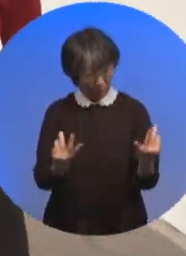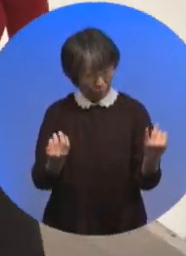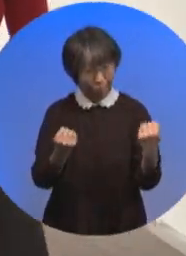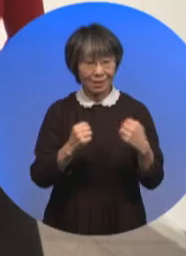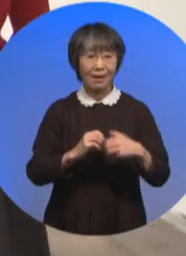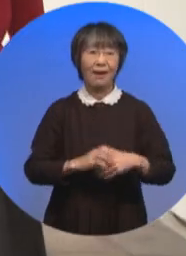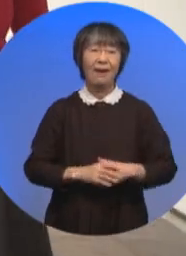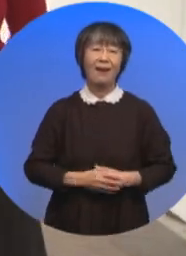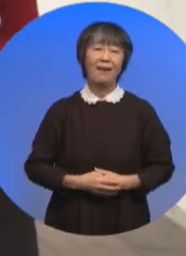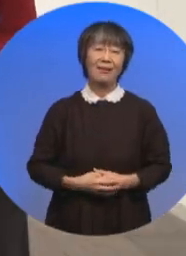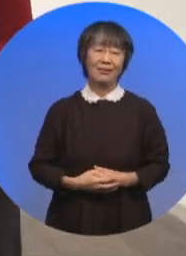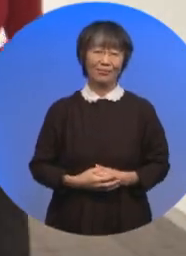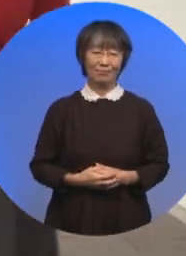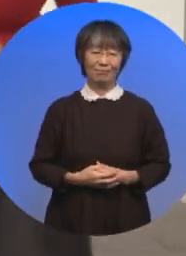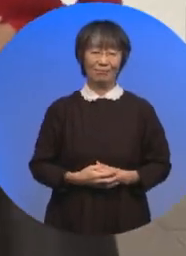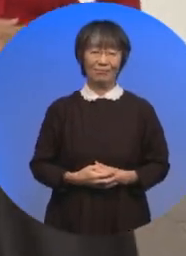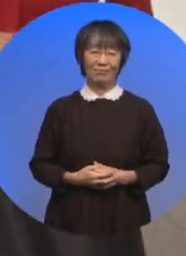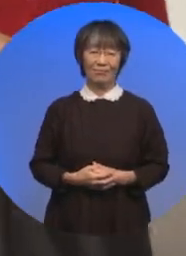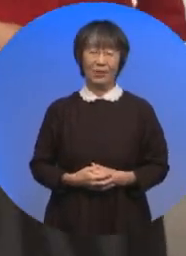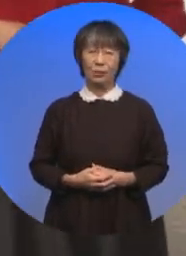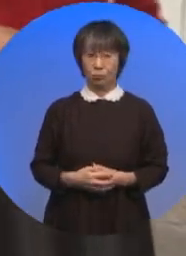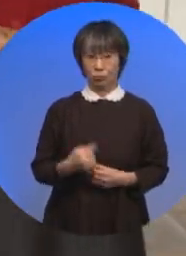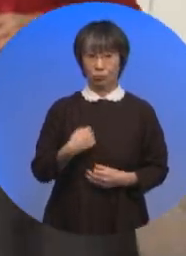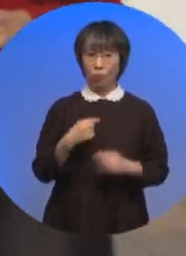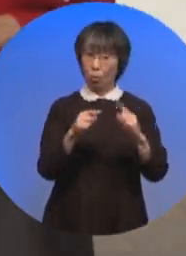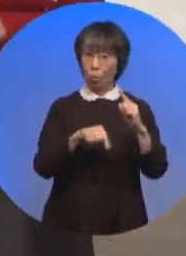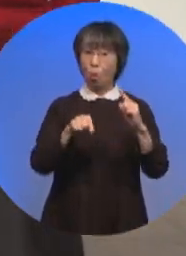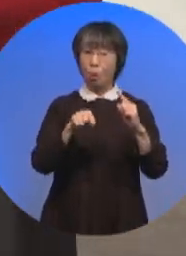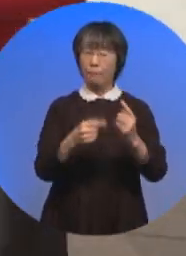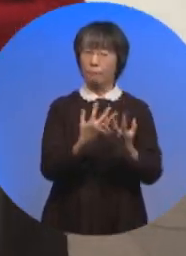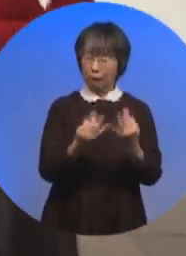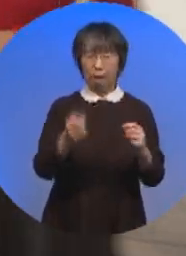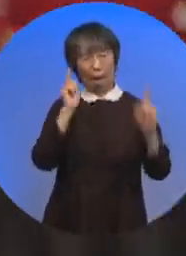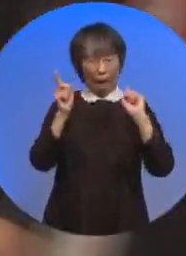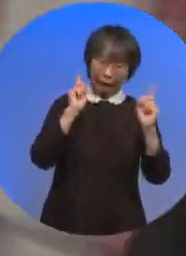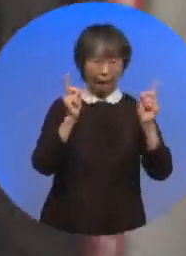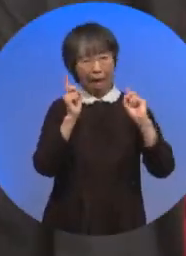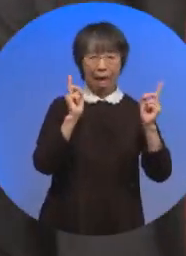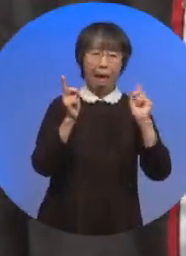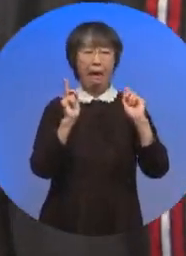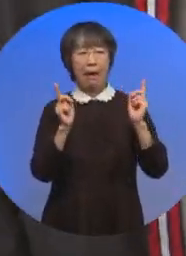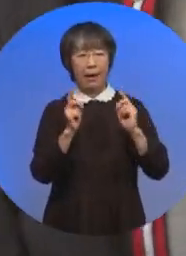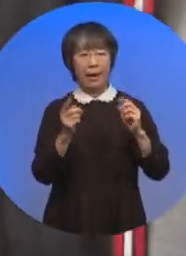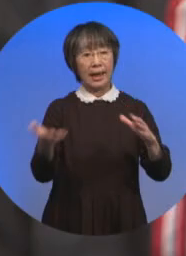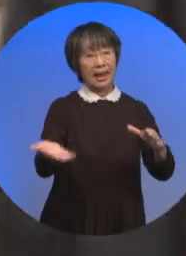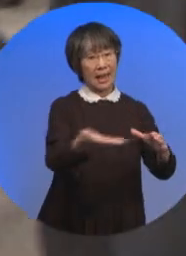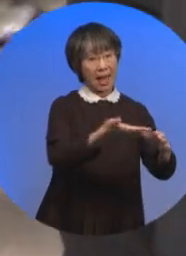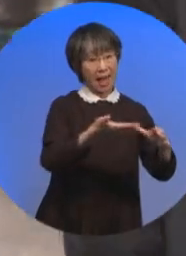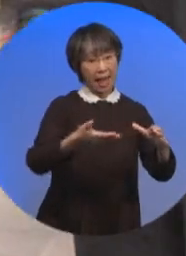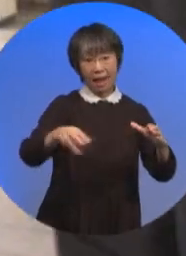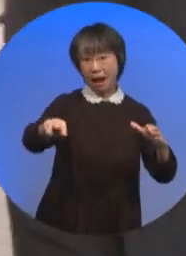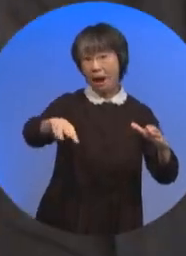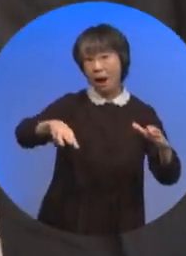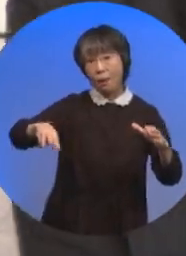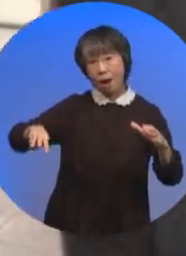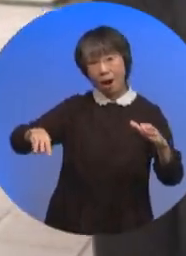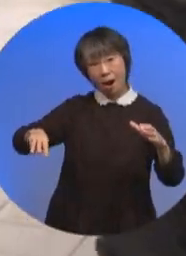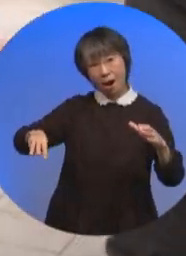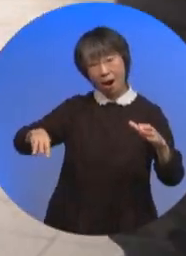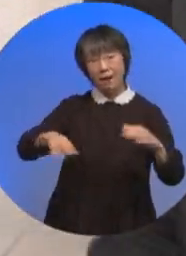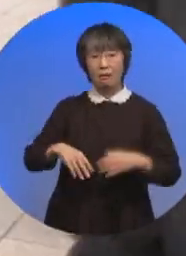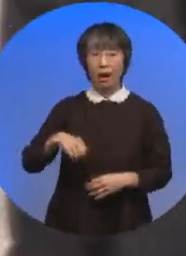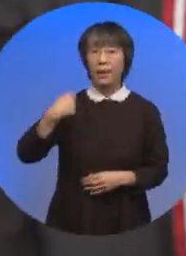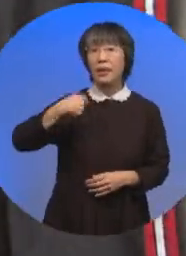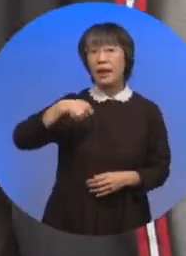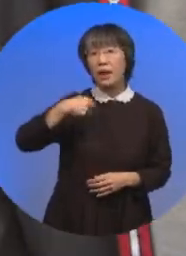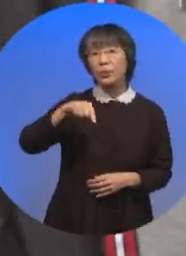しね。公園でしか遊んでなかったです。川みたいなのがあるんで。 あ、そうね、 ここで夏場は遊んで、